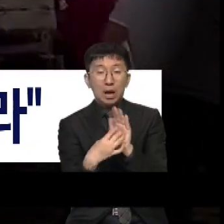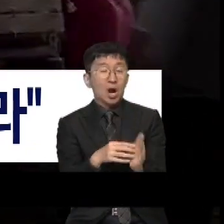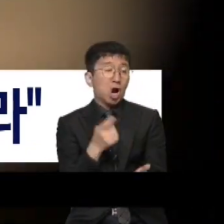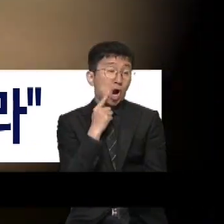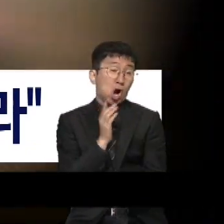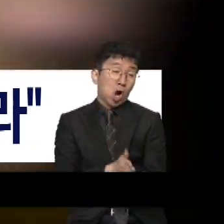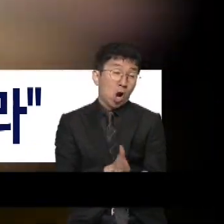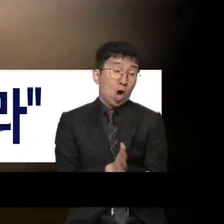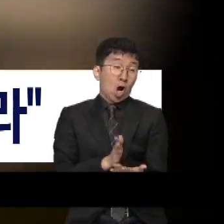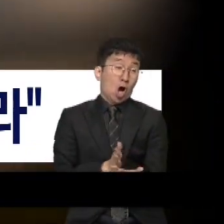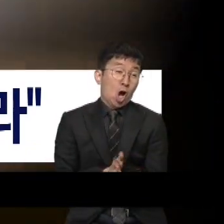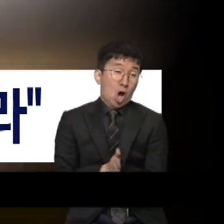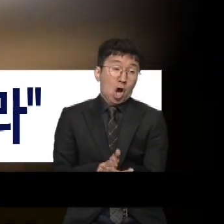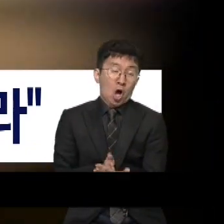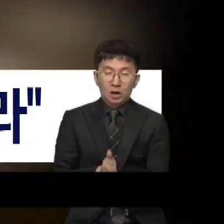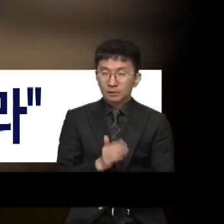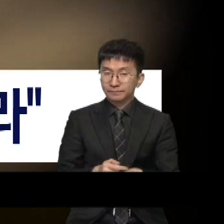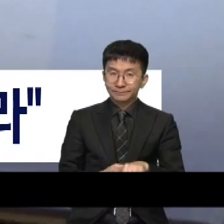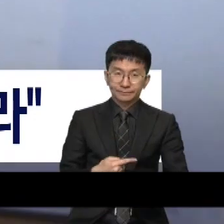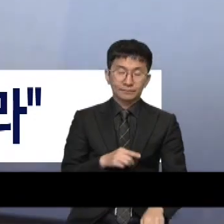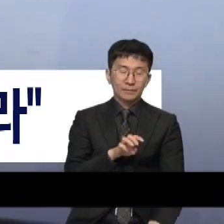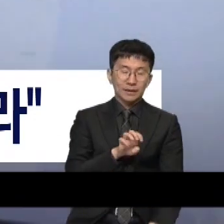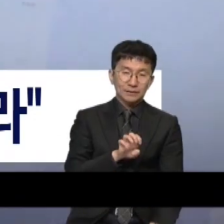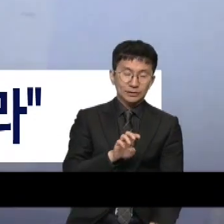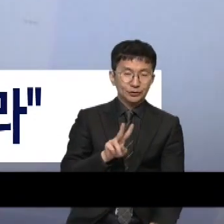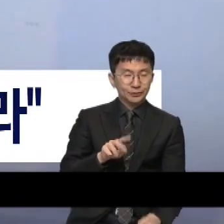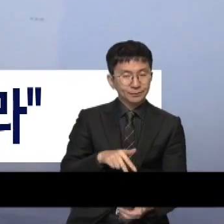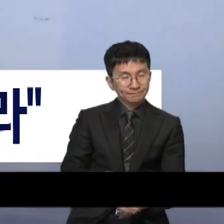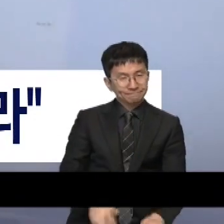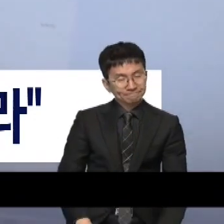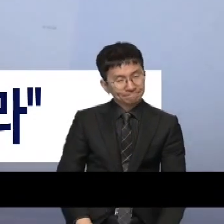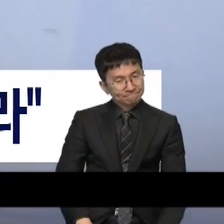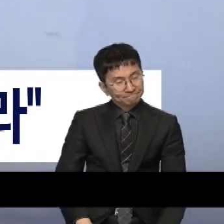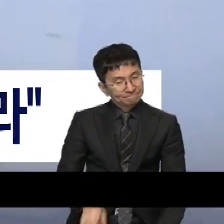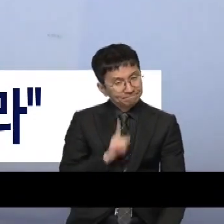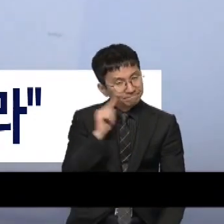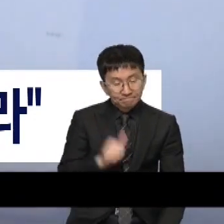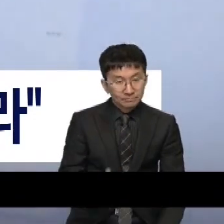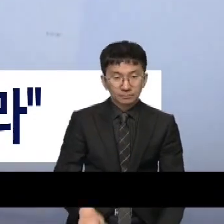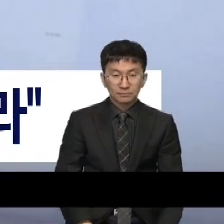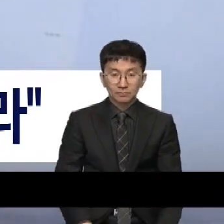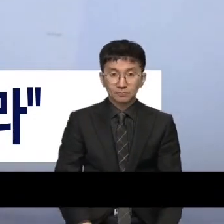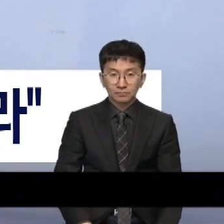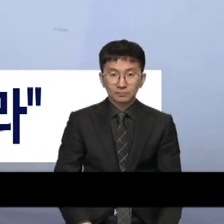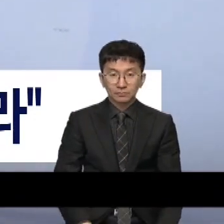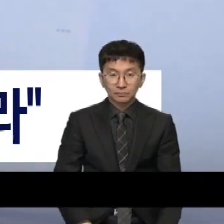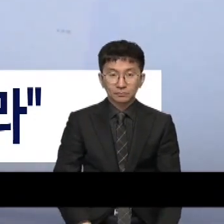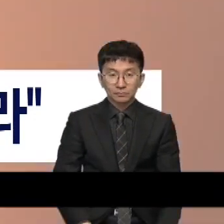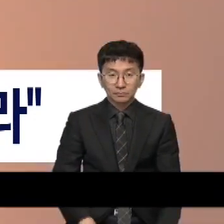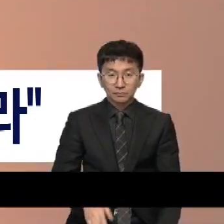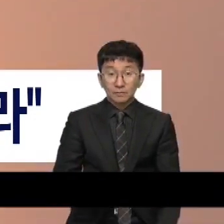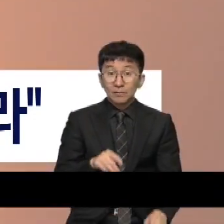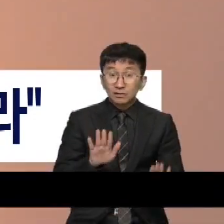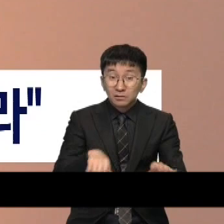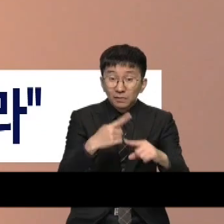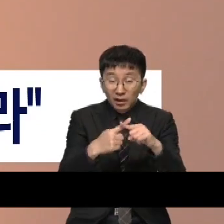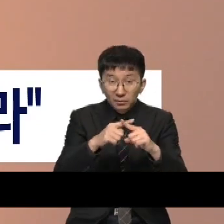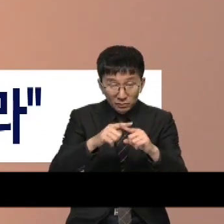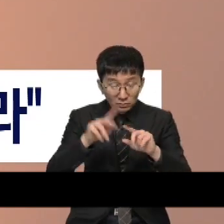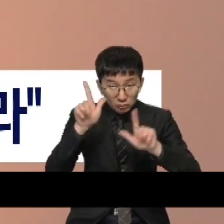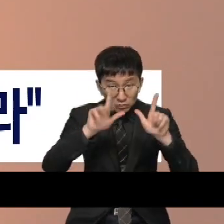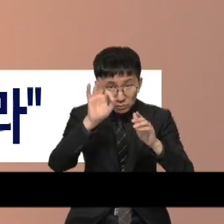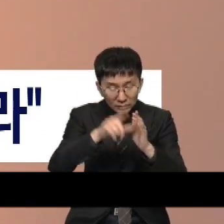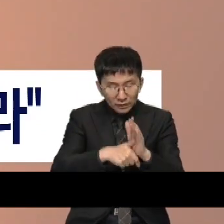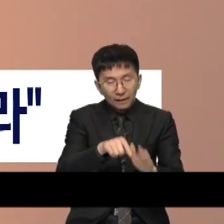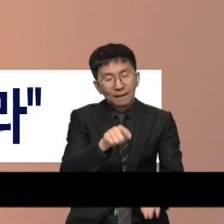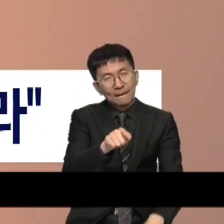확산하자 이유가 칼을 빼들었습니다. 소셜미디어 X가 불법 콘텐츠와 허위 정보의 온상이라며 CEO인